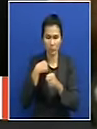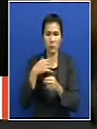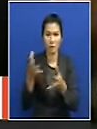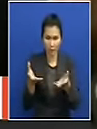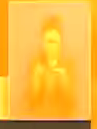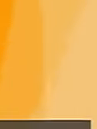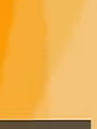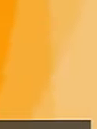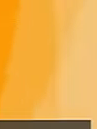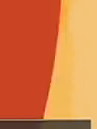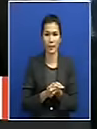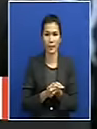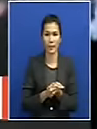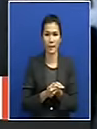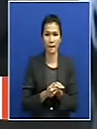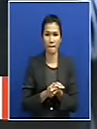ครับ